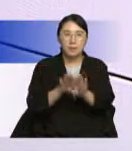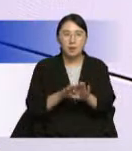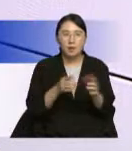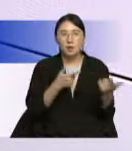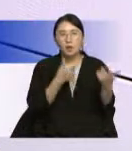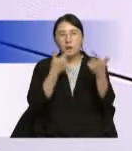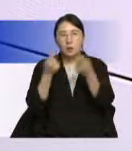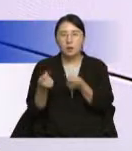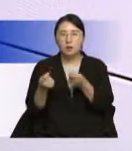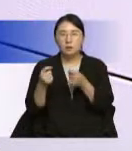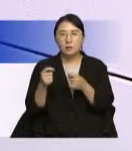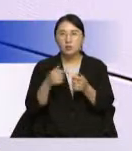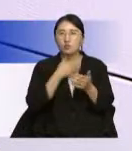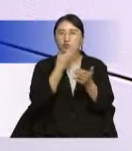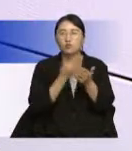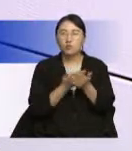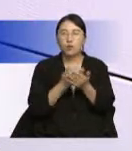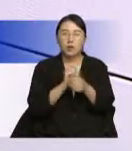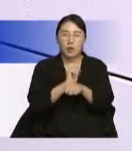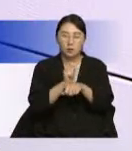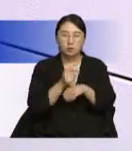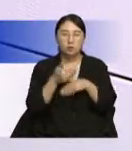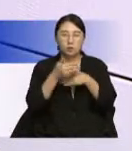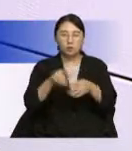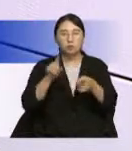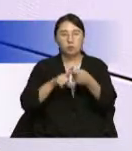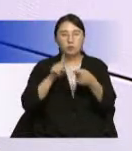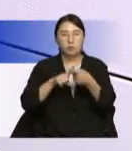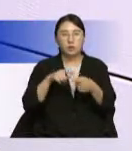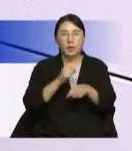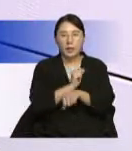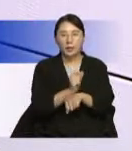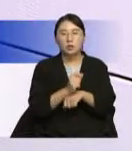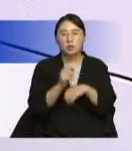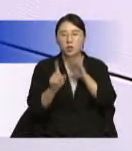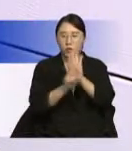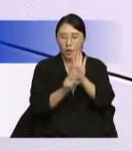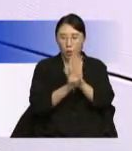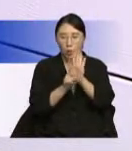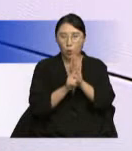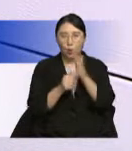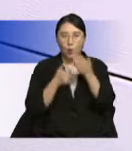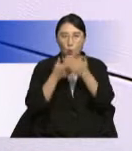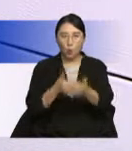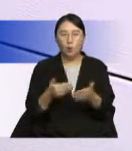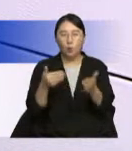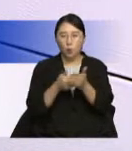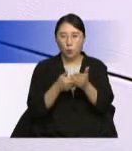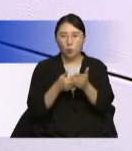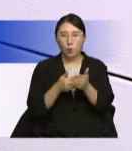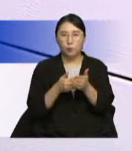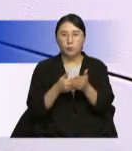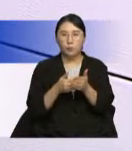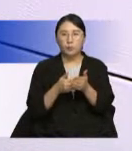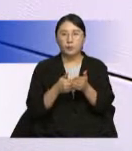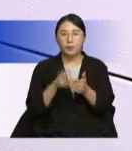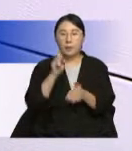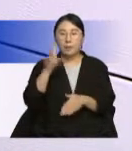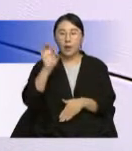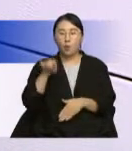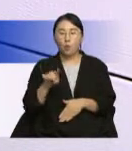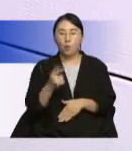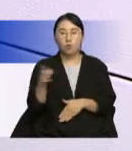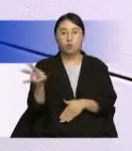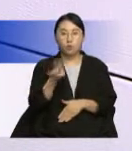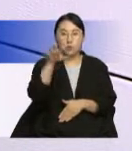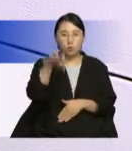그런 중대한 행정 절차에 대해서는 행정예고라는 절차를 거쳐야 합니다. 근데 망원 우체국 같은